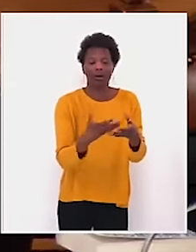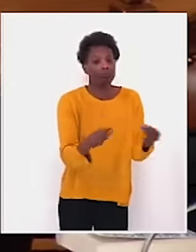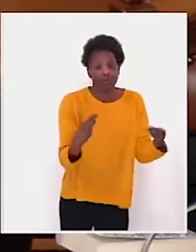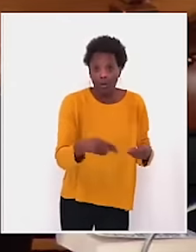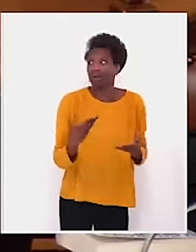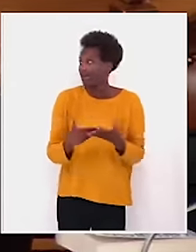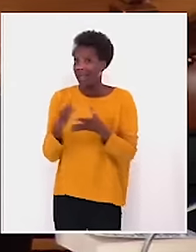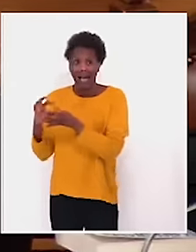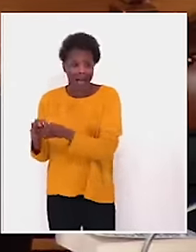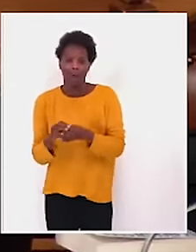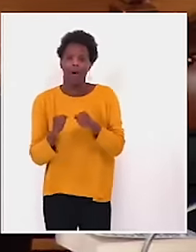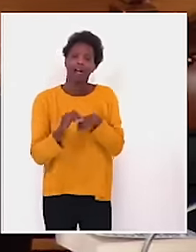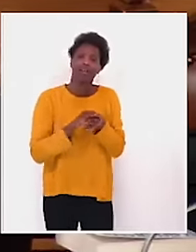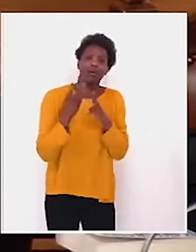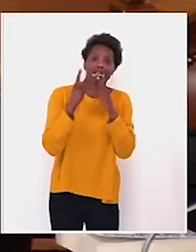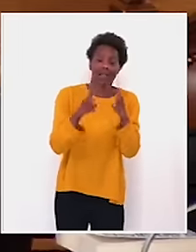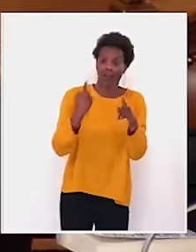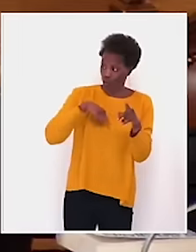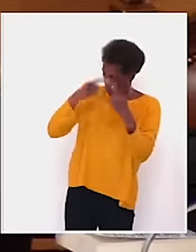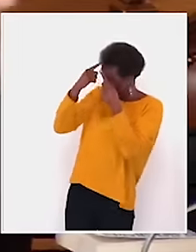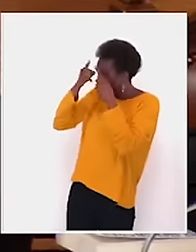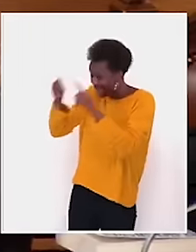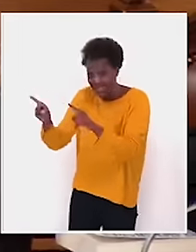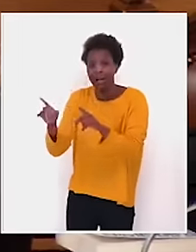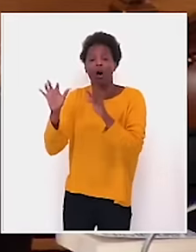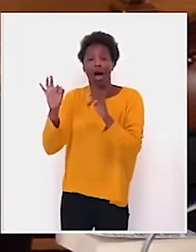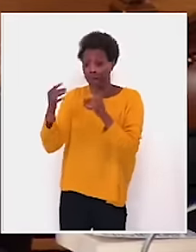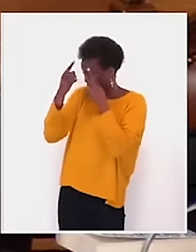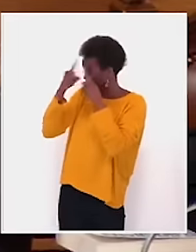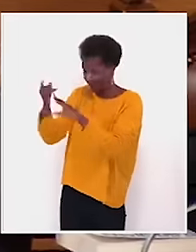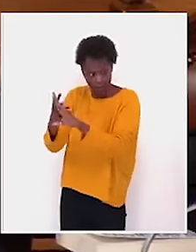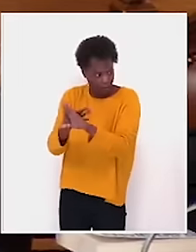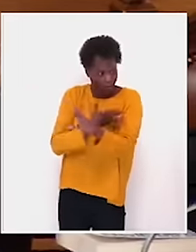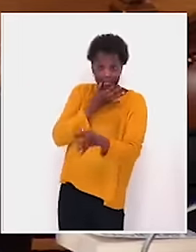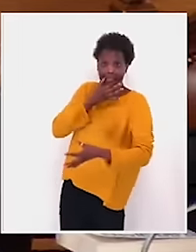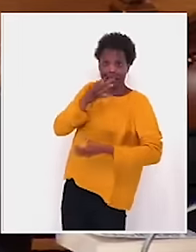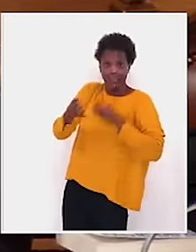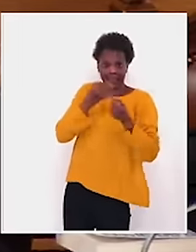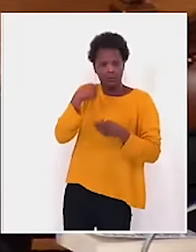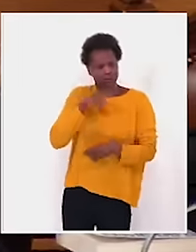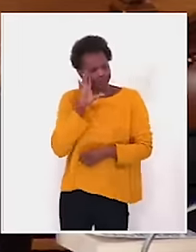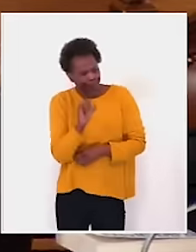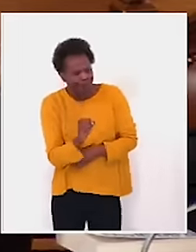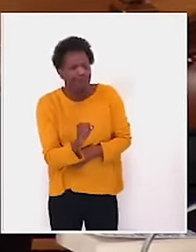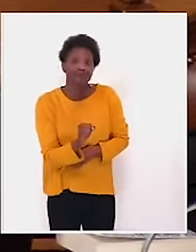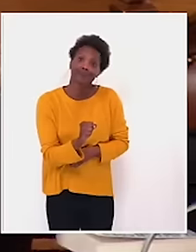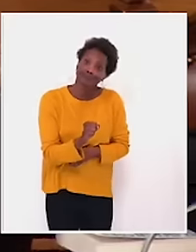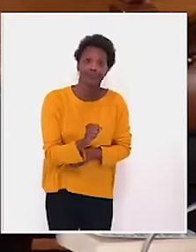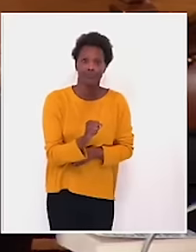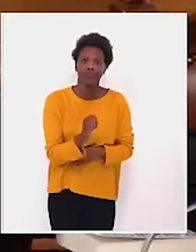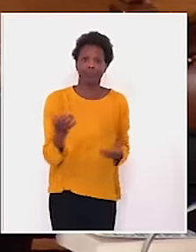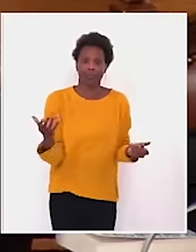avec... En fait, notre désaccord, là, il est en lien avec les désaccords qu'on a pu exprimer auparavant, puisqu'en fait, on s'aperçoit que, malheureusement, on n'est pas